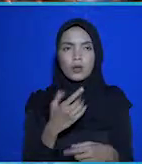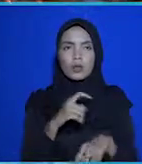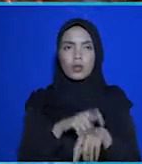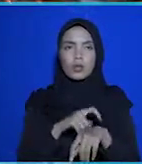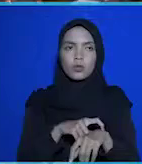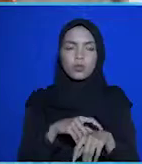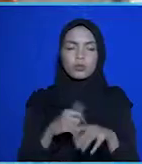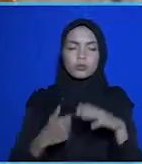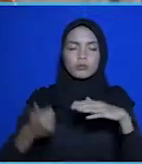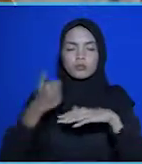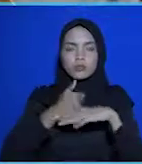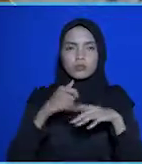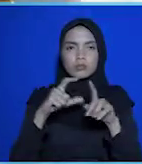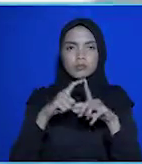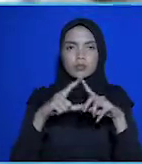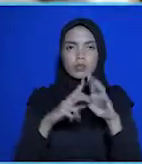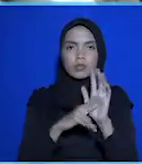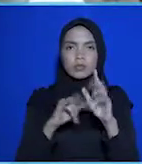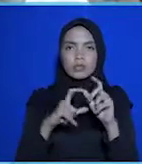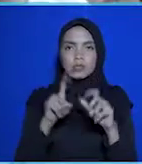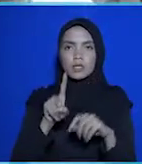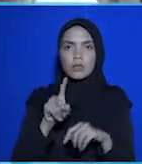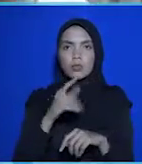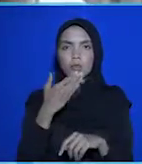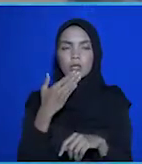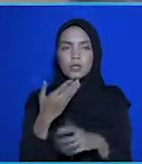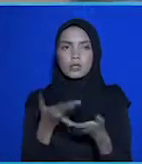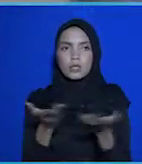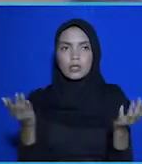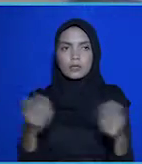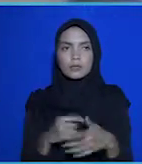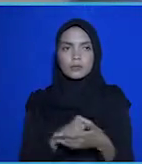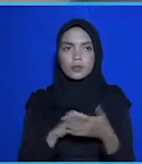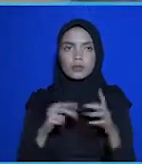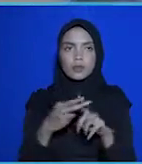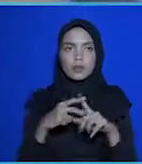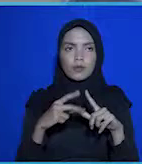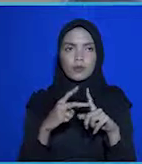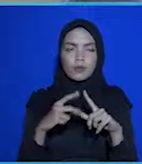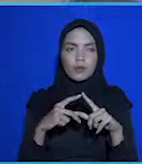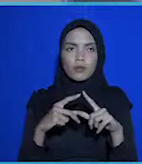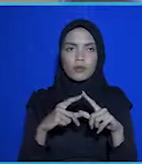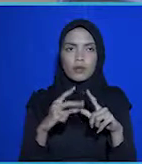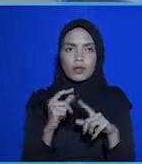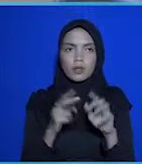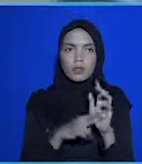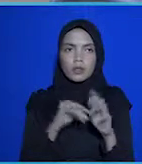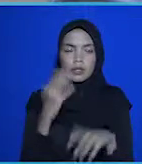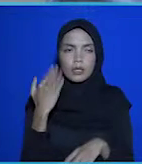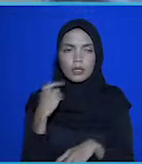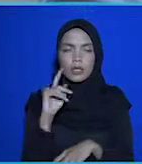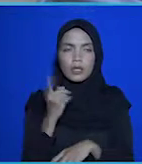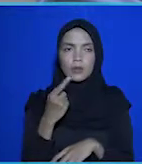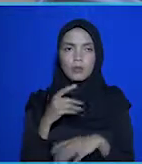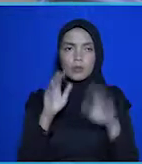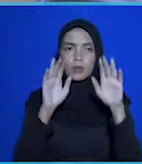waktunya Pak Dirjen, satu pertanyaan kami persilahkan. Saya Fani dari media Jakarta Post. Pak, tadi saya sempat baca